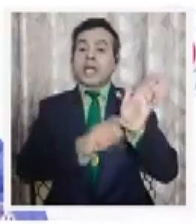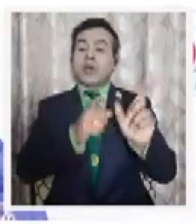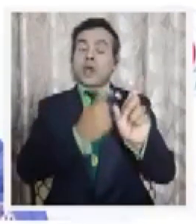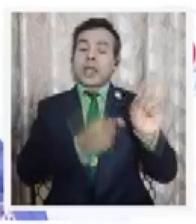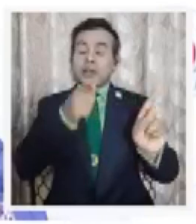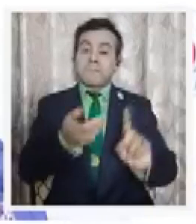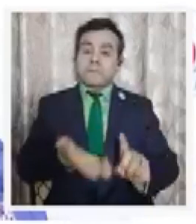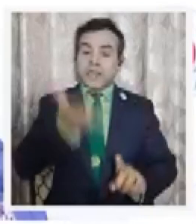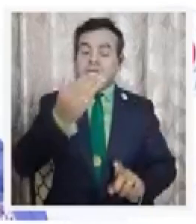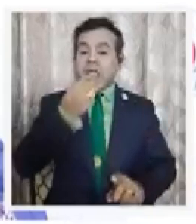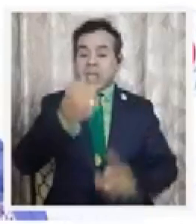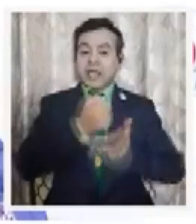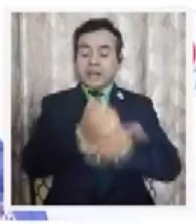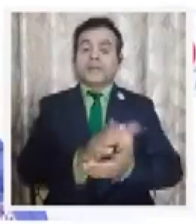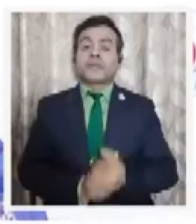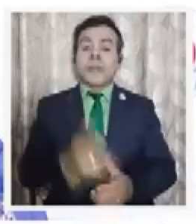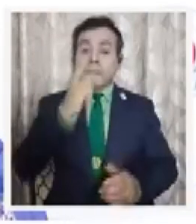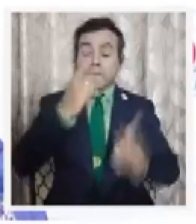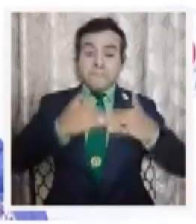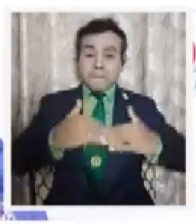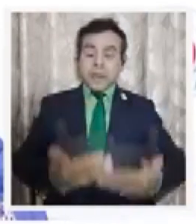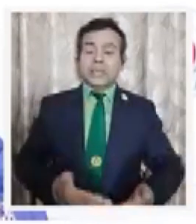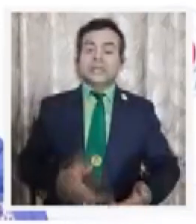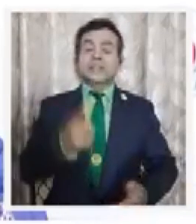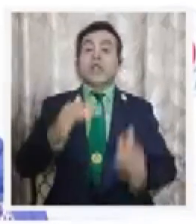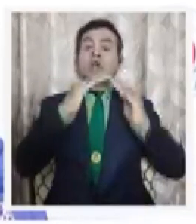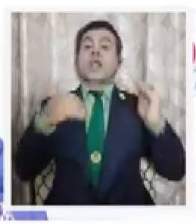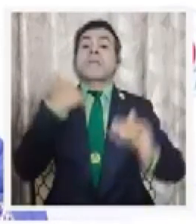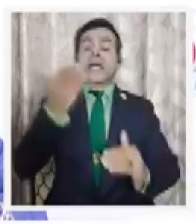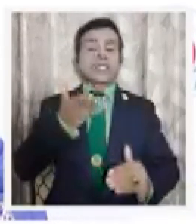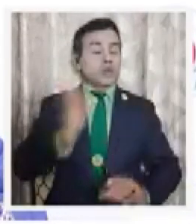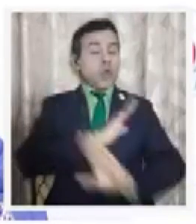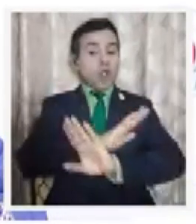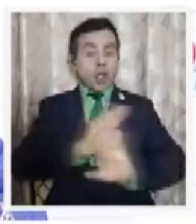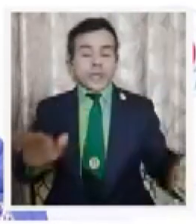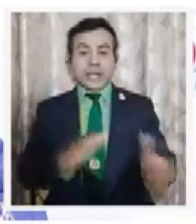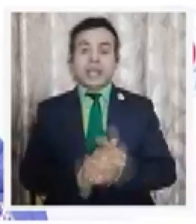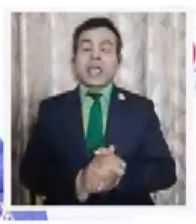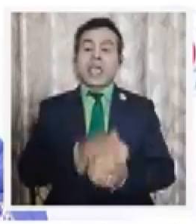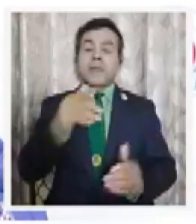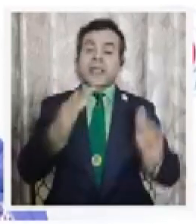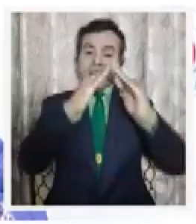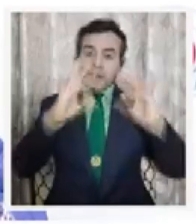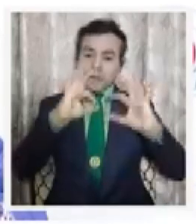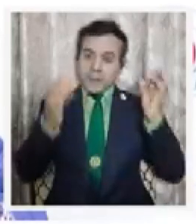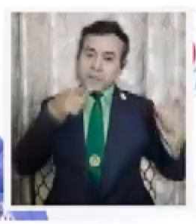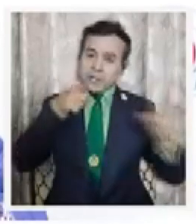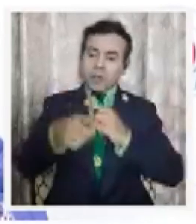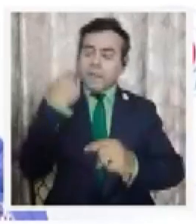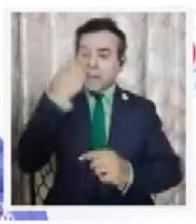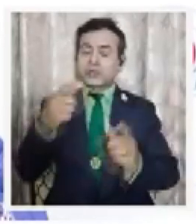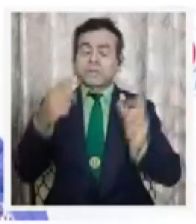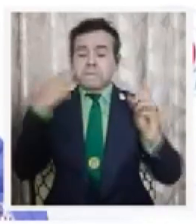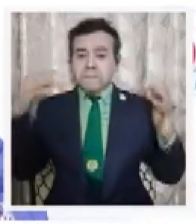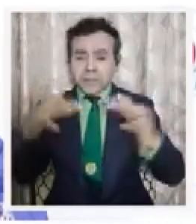400-এর বেশি ক্যালোরি খাওয়ার গর্ভবতী মায়েদের প্রয়োজন। গর্ভবতী মারা প্রয়োজন না হলে ঘর থেকে বের হবেন না এবং